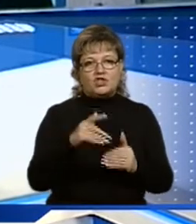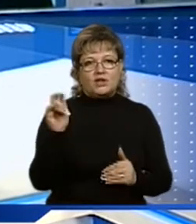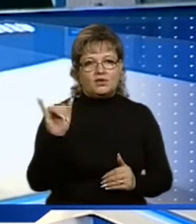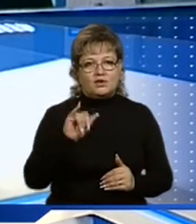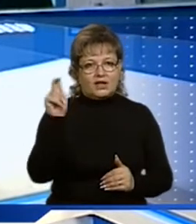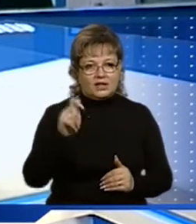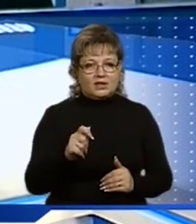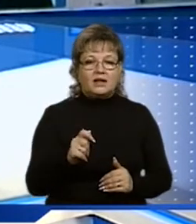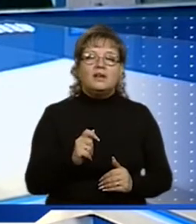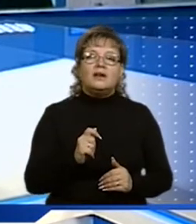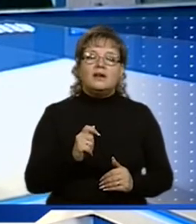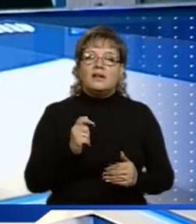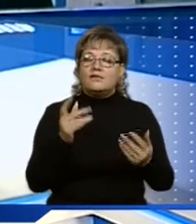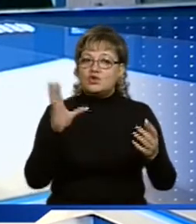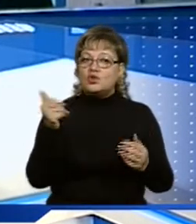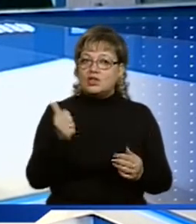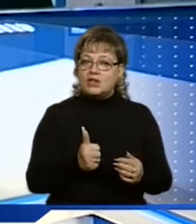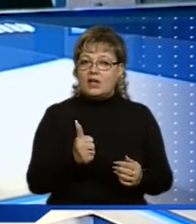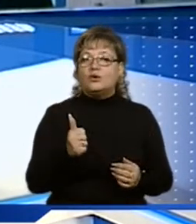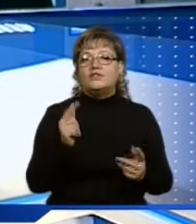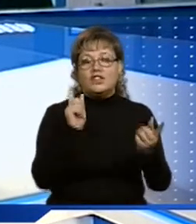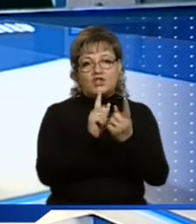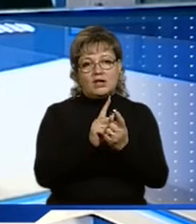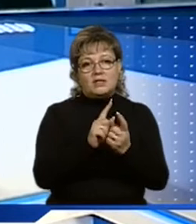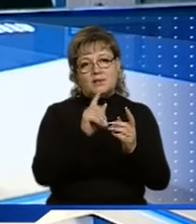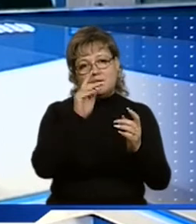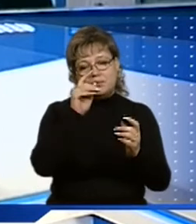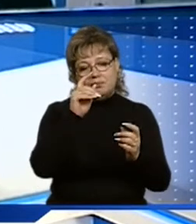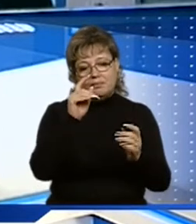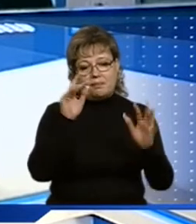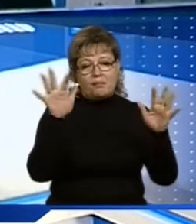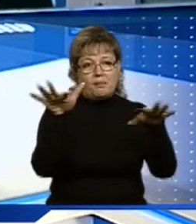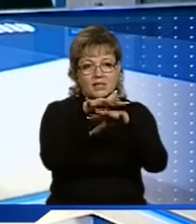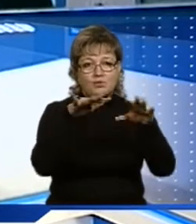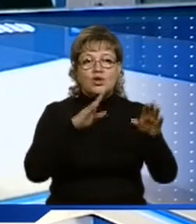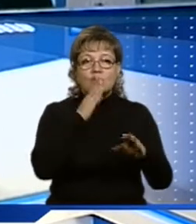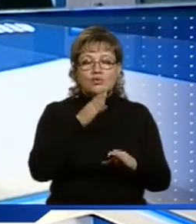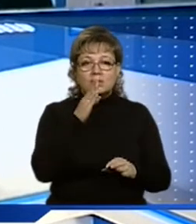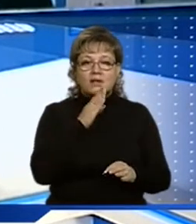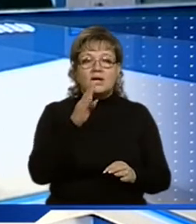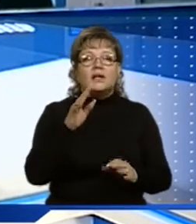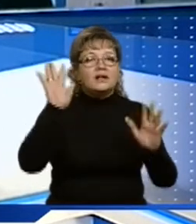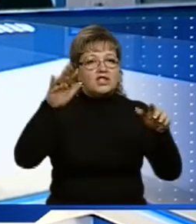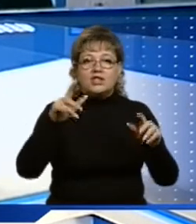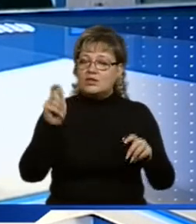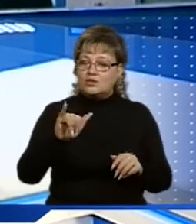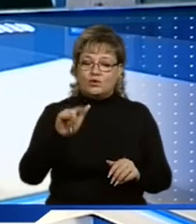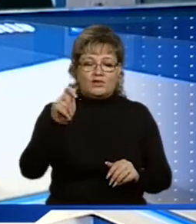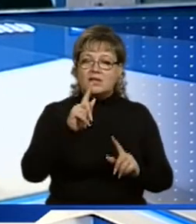выходные. Несмотря на то, что практически всю неделю дончан встречало пасмурное утро, дожди в субботу и воскресенье пойти не